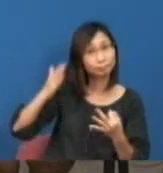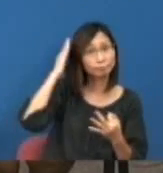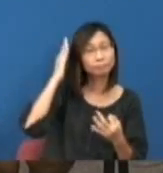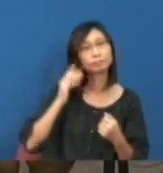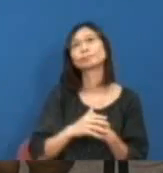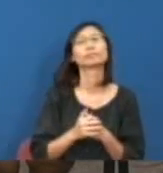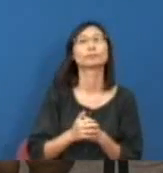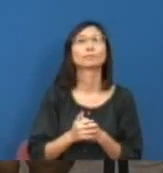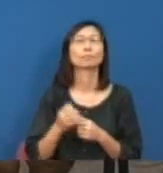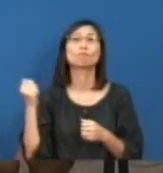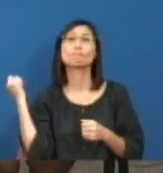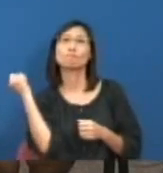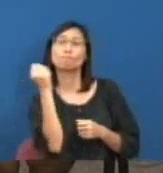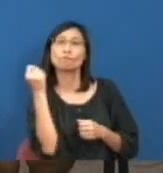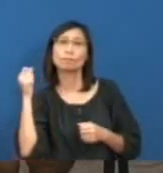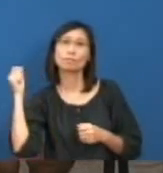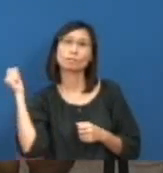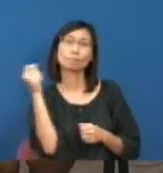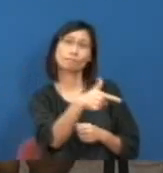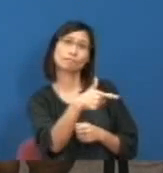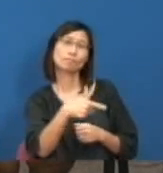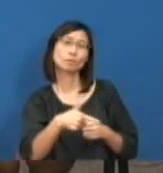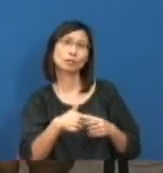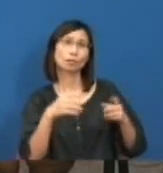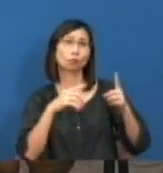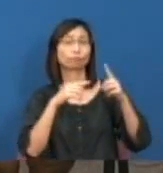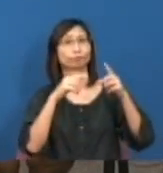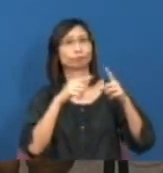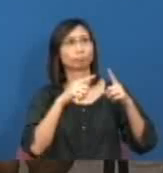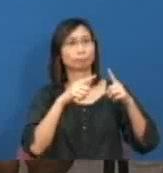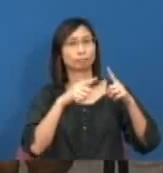共產黨和民建聯更清楚，民建聯同共產黨有冇實力呢？